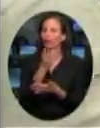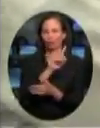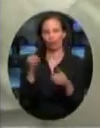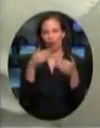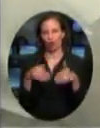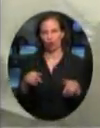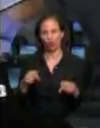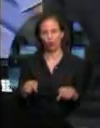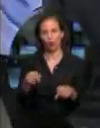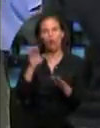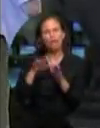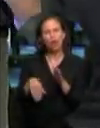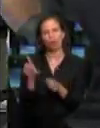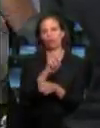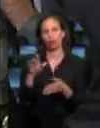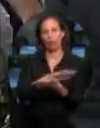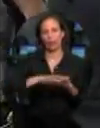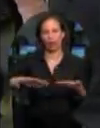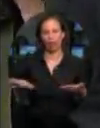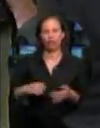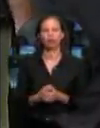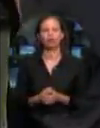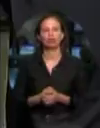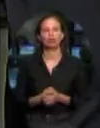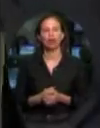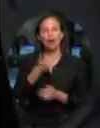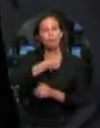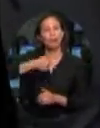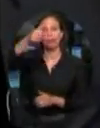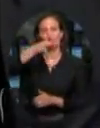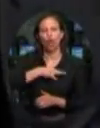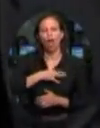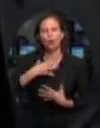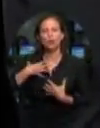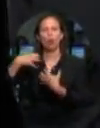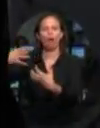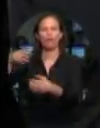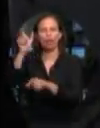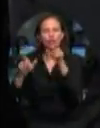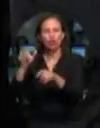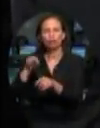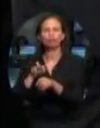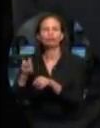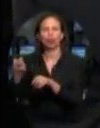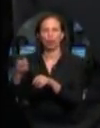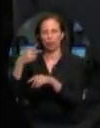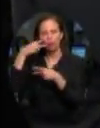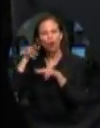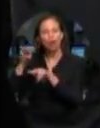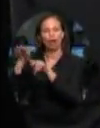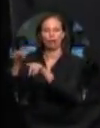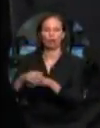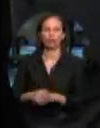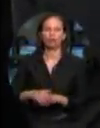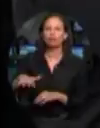לפחות לא בהתחלה. יש לנו מנהיג שסוחף אחריו המונים. את כל האוכלוסיות, את